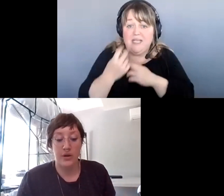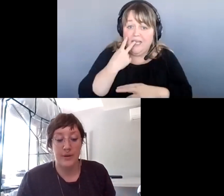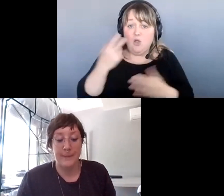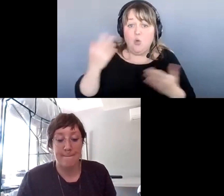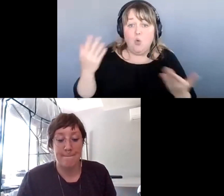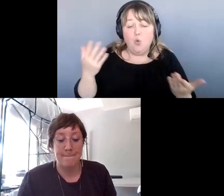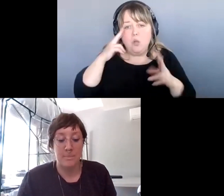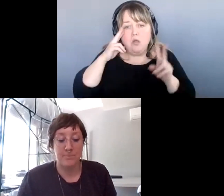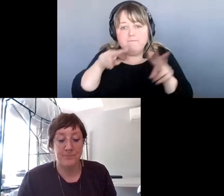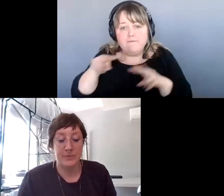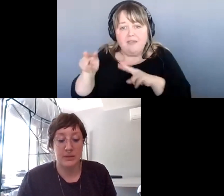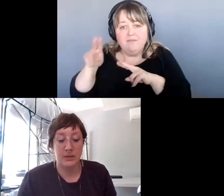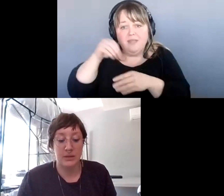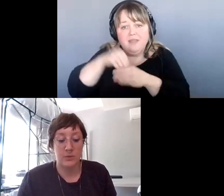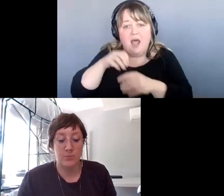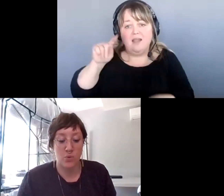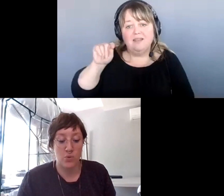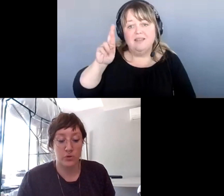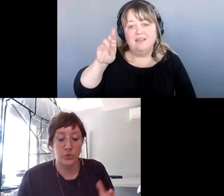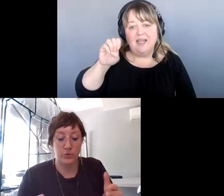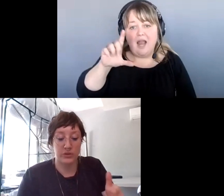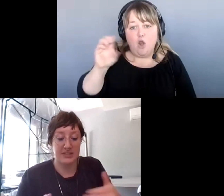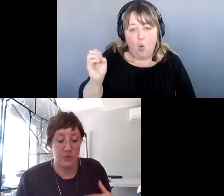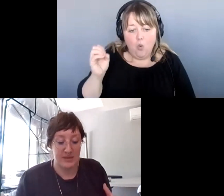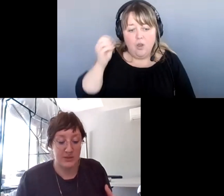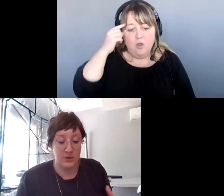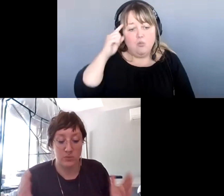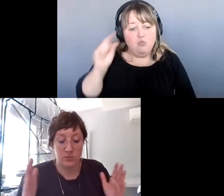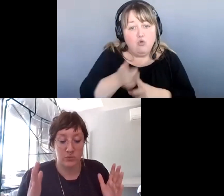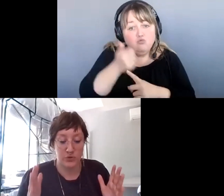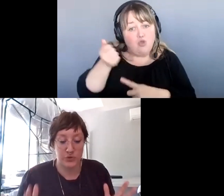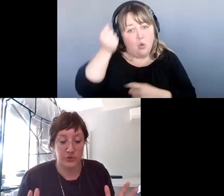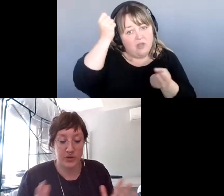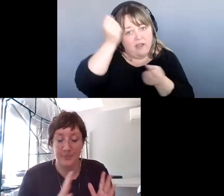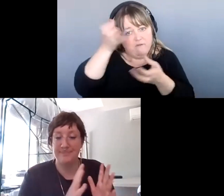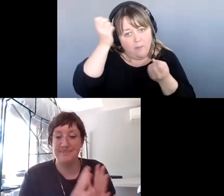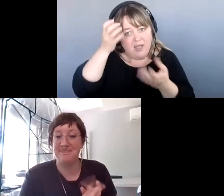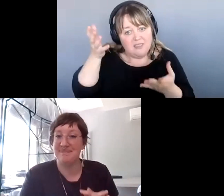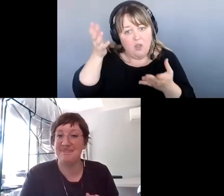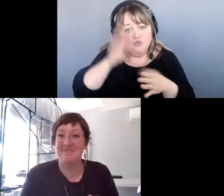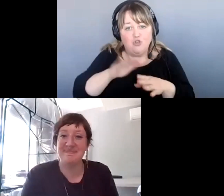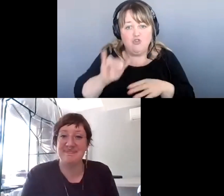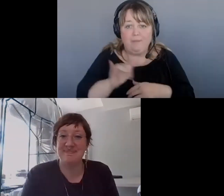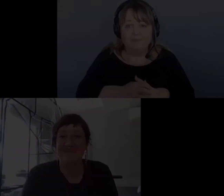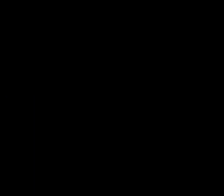Trello pour d'autres informations sur cela.